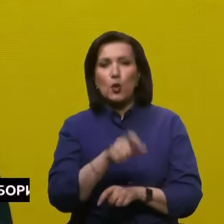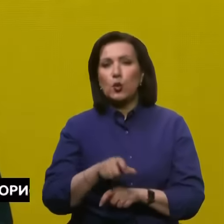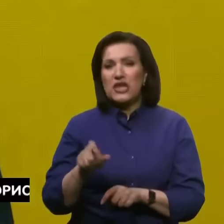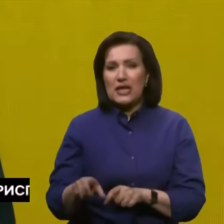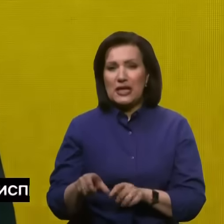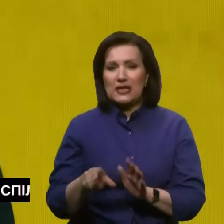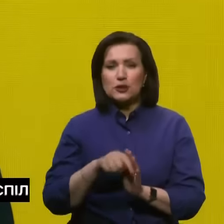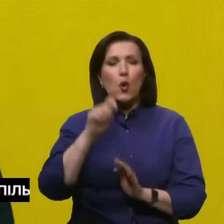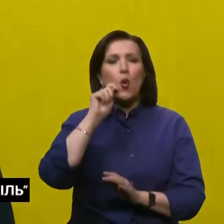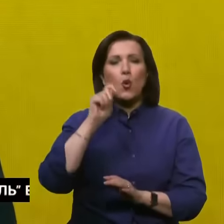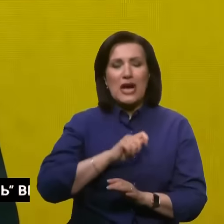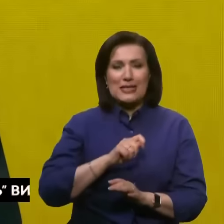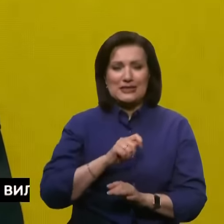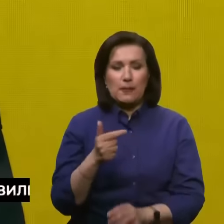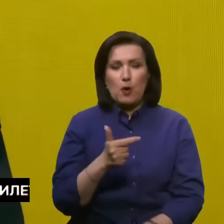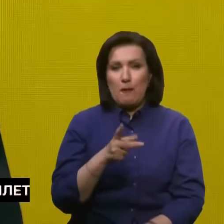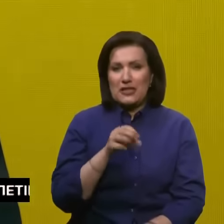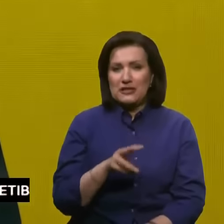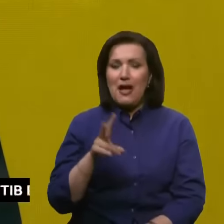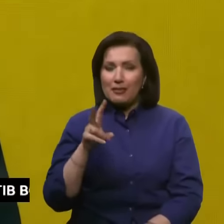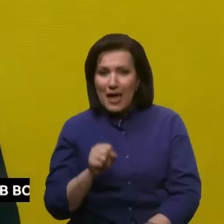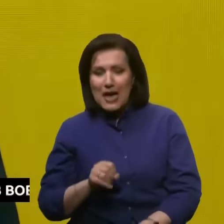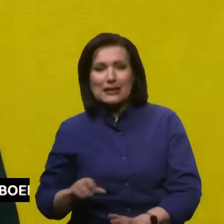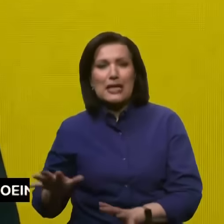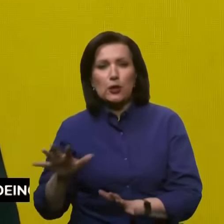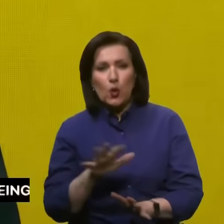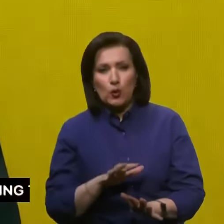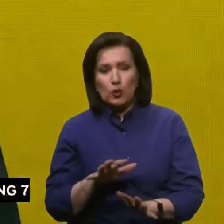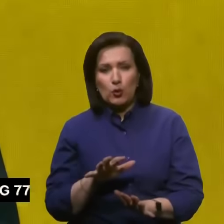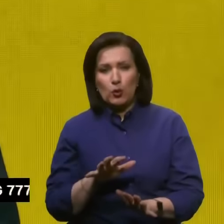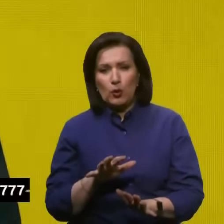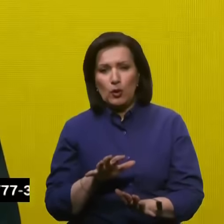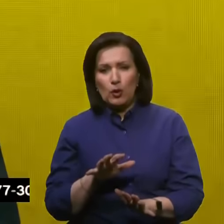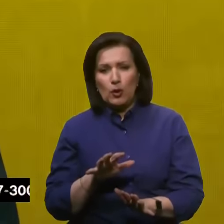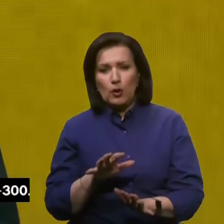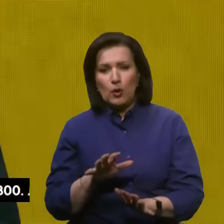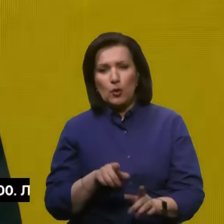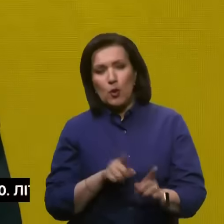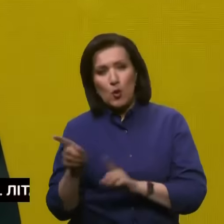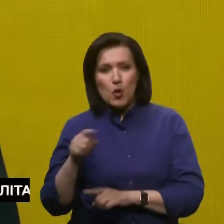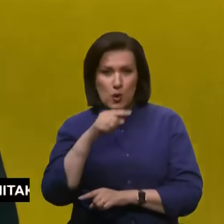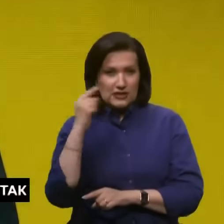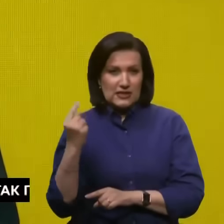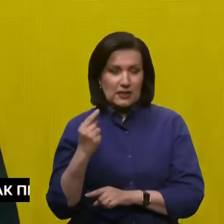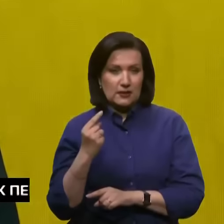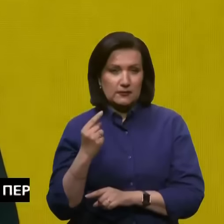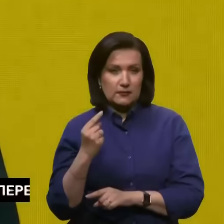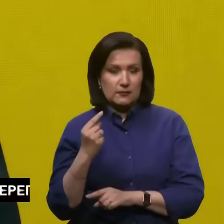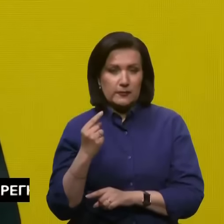людей з українським громадянством на територію України, на територію Росії.